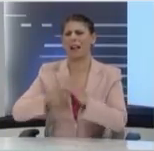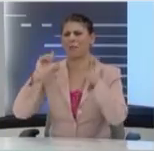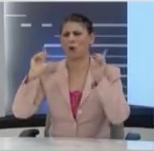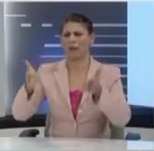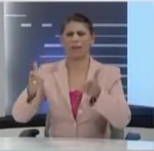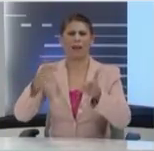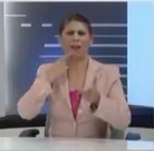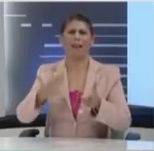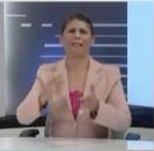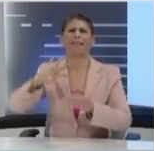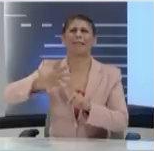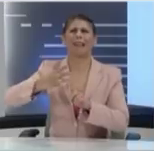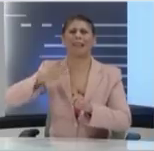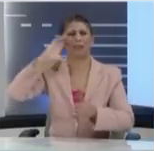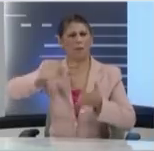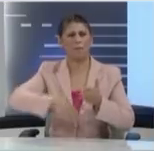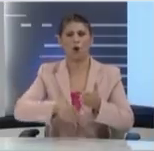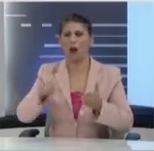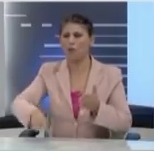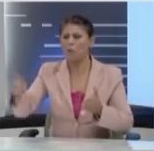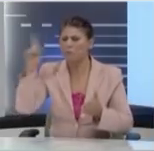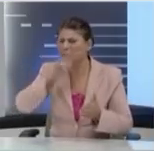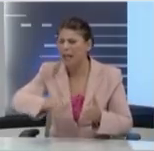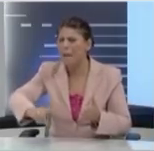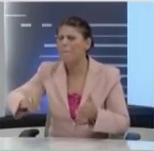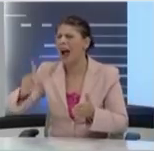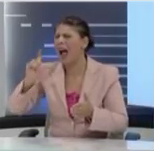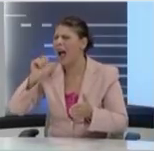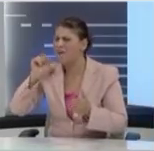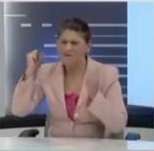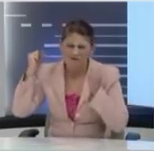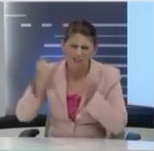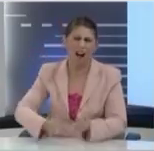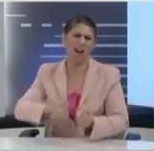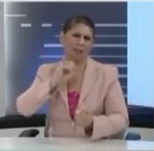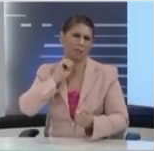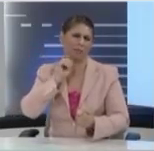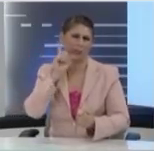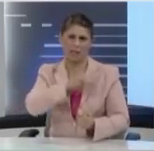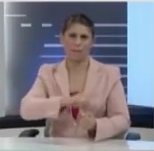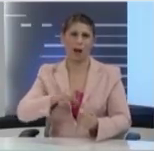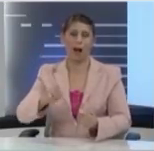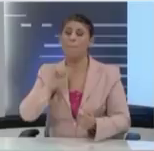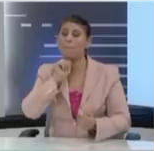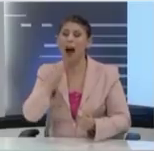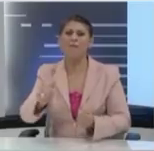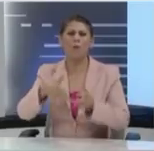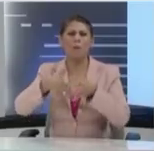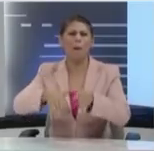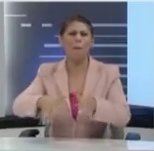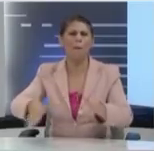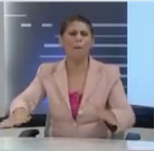του αέρα, χονδροειδές ψέμα και μαύρη προπαγάνδα. Θυμώσατε γιατί τα όσα